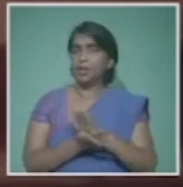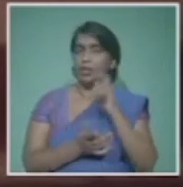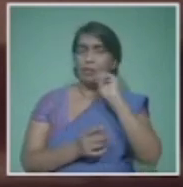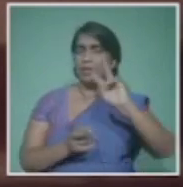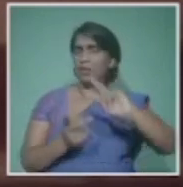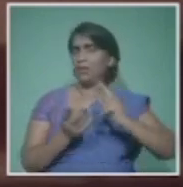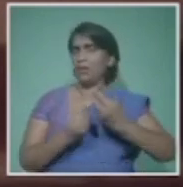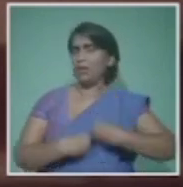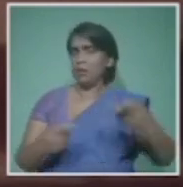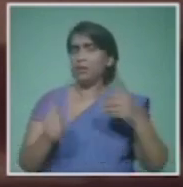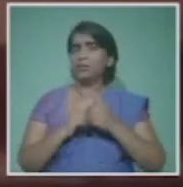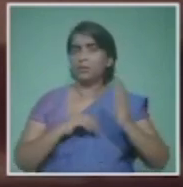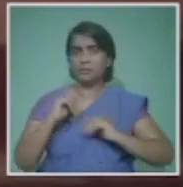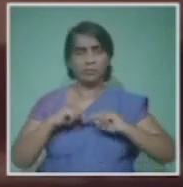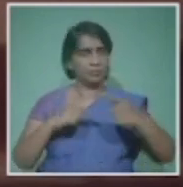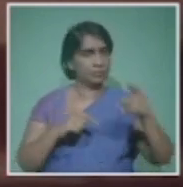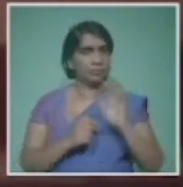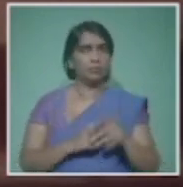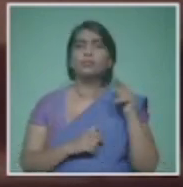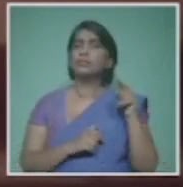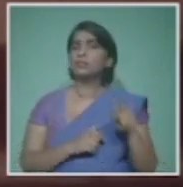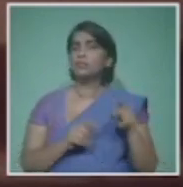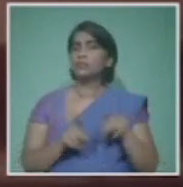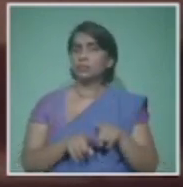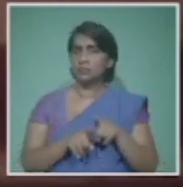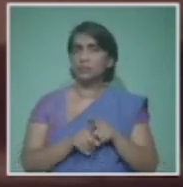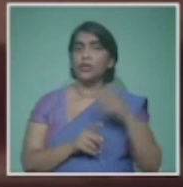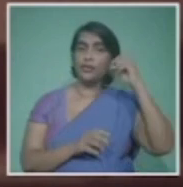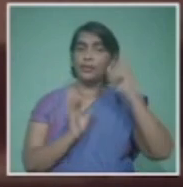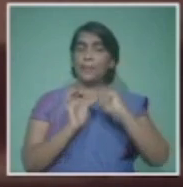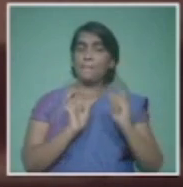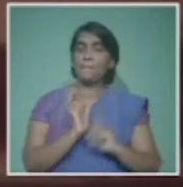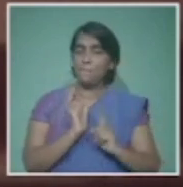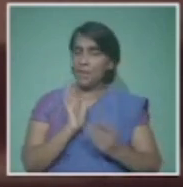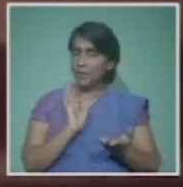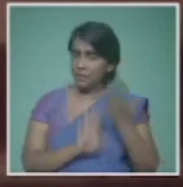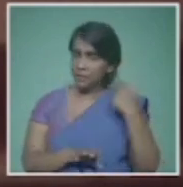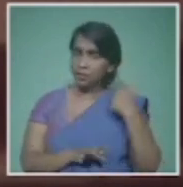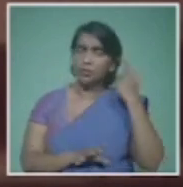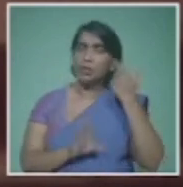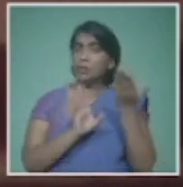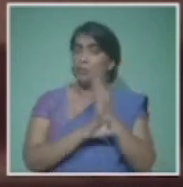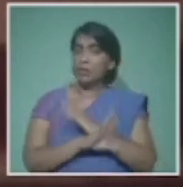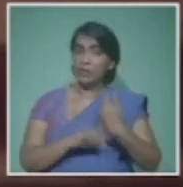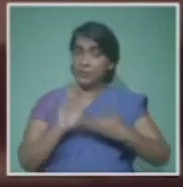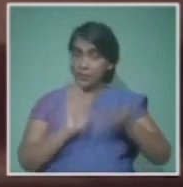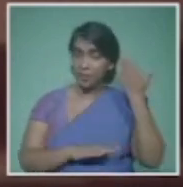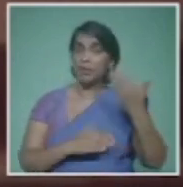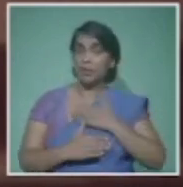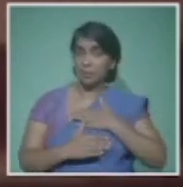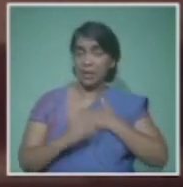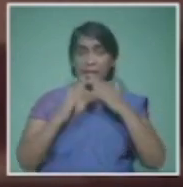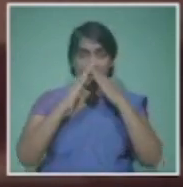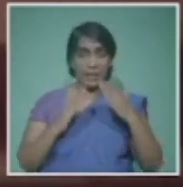කබලෙන් ලිපට වැටෙන ක්‍රමදේවියද තමයි මේ දිගටම යන්නේ. මේ වගේම තමයි විදුලි බිල වැඩි කිරීමත් අපි දන්නවා. කලින් වැඩි කරාම මම මගේ